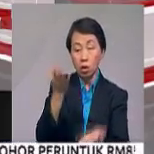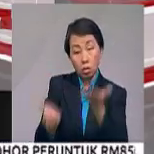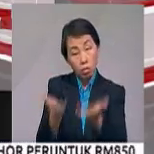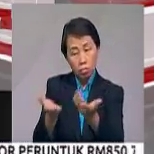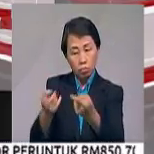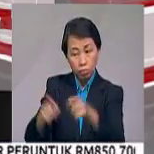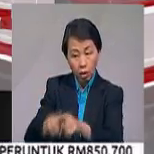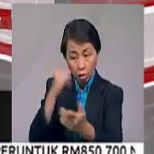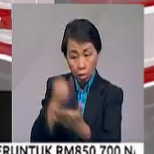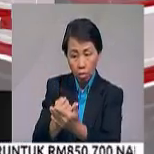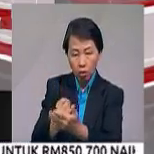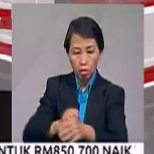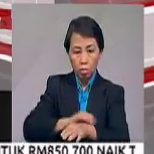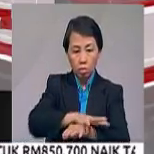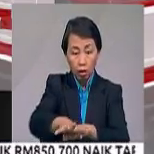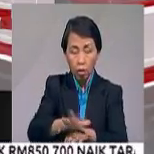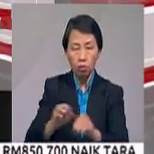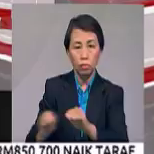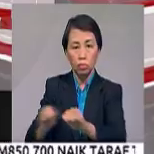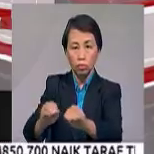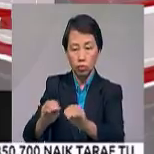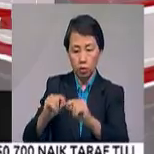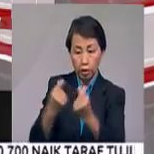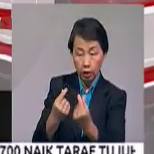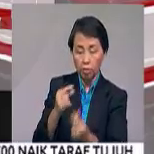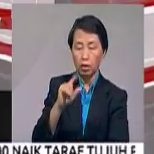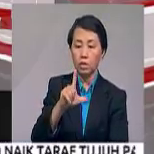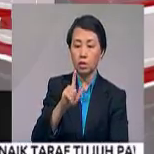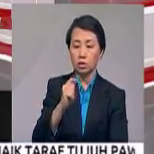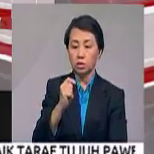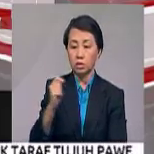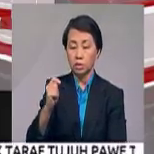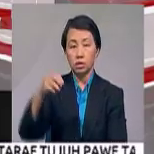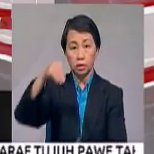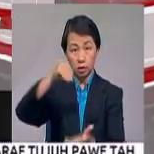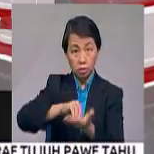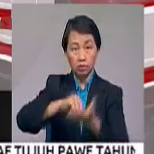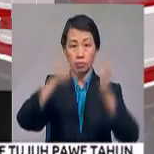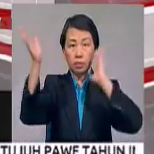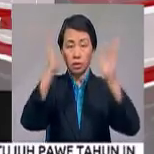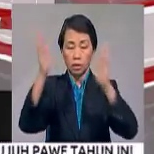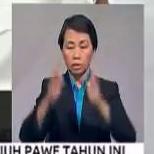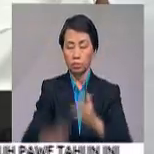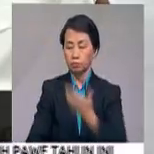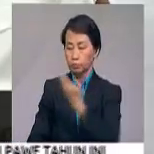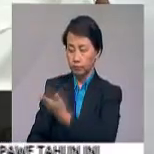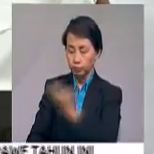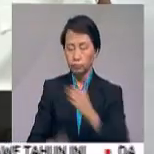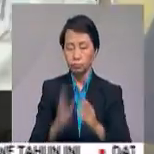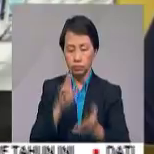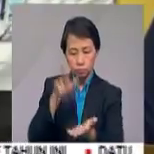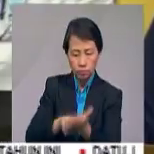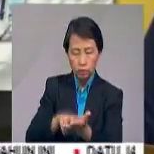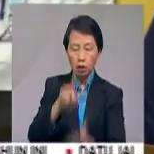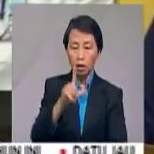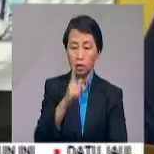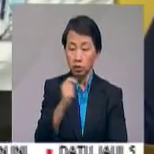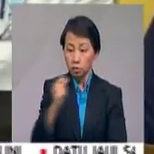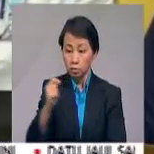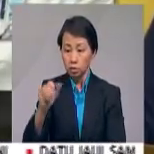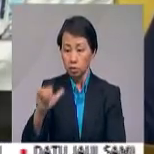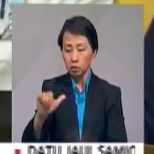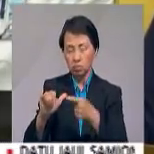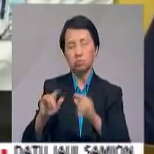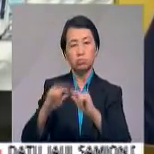keganasan impak gerakan kumpulan LTTE di negara ini. Beliau turut mengesahkan ya, LTTE masih dikategori